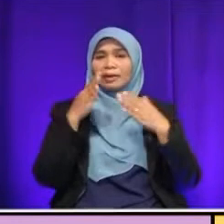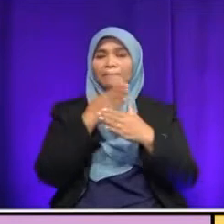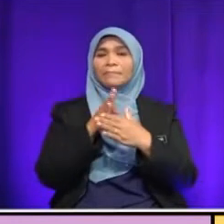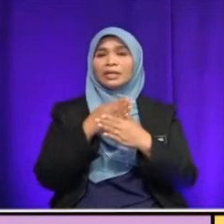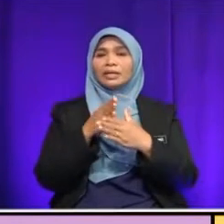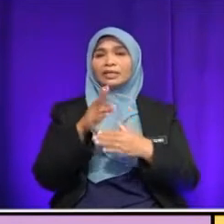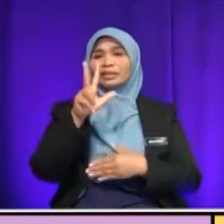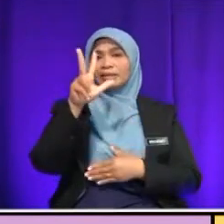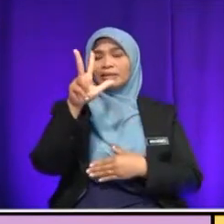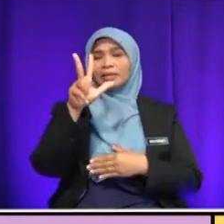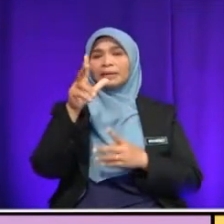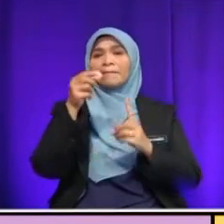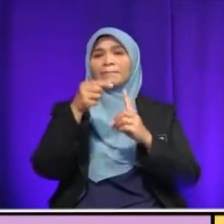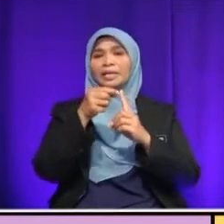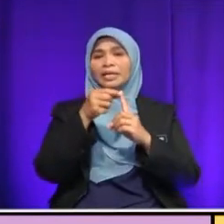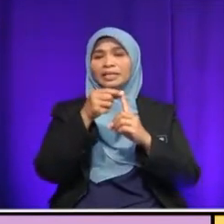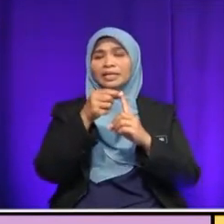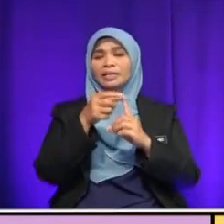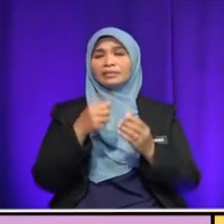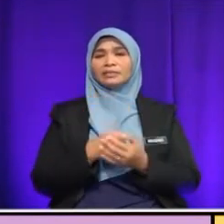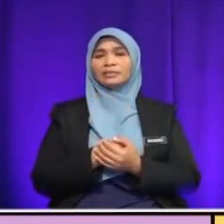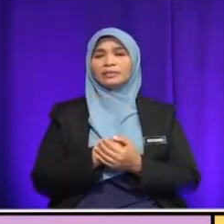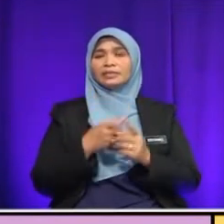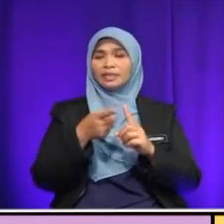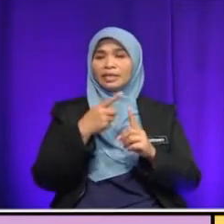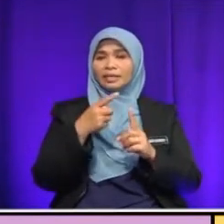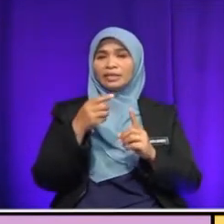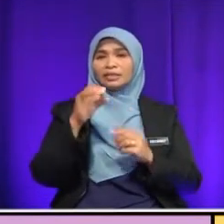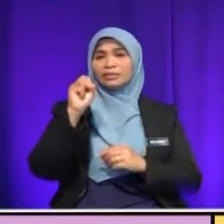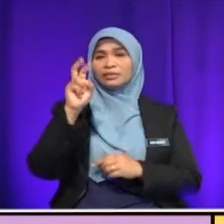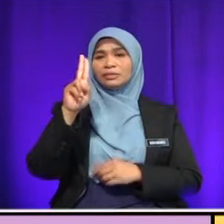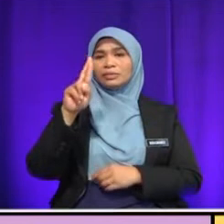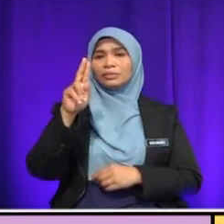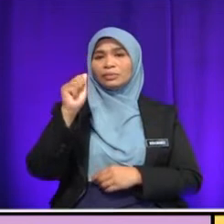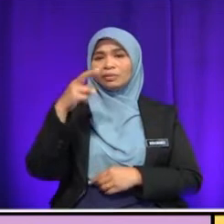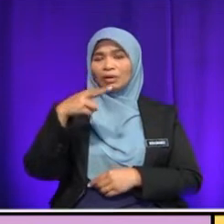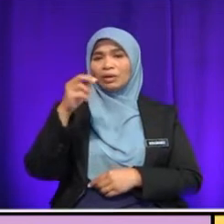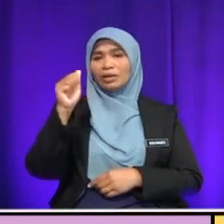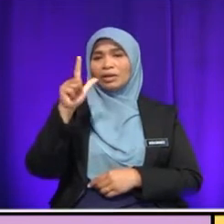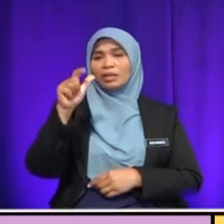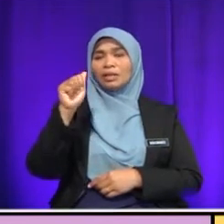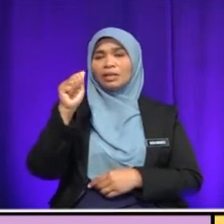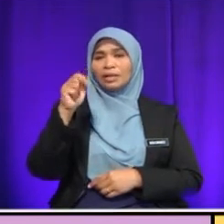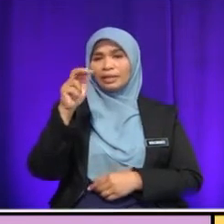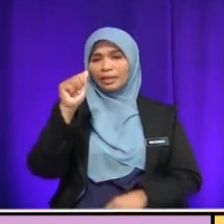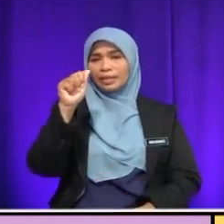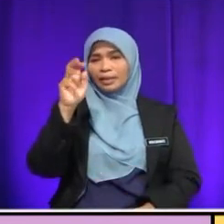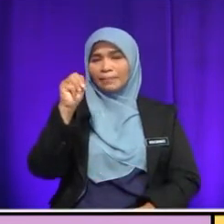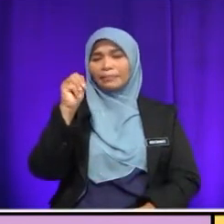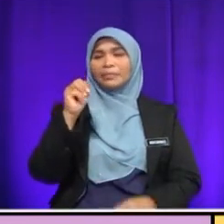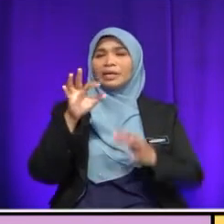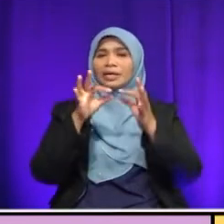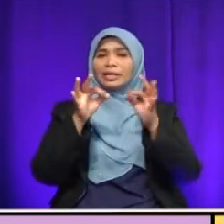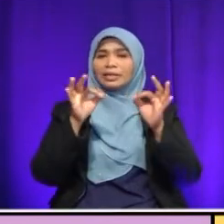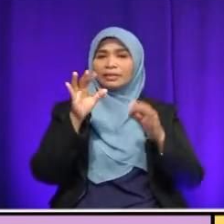tiga perkataan ataupun tiga ayat yang dipetik daripada surah Al-An'am ayat 70. Okey, kalau kamu nampak di sini, boleh tak